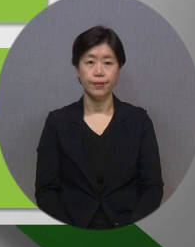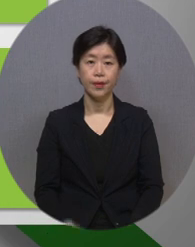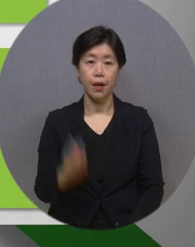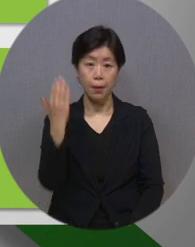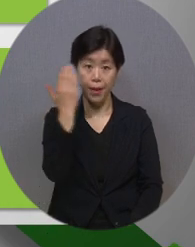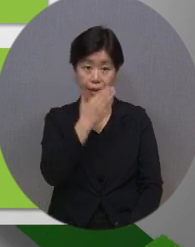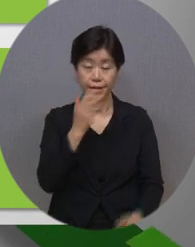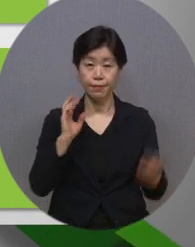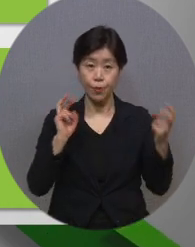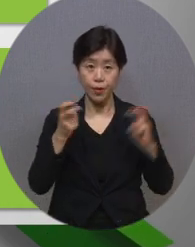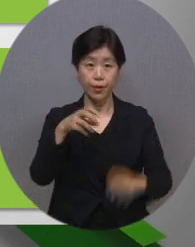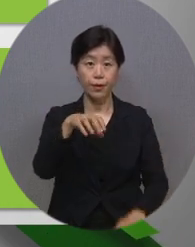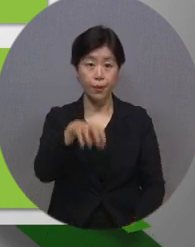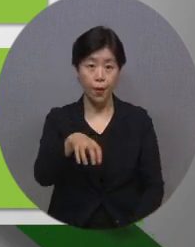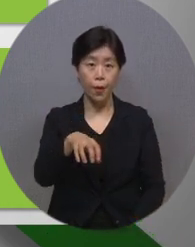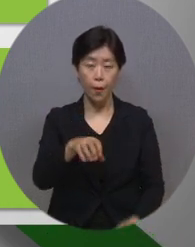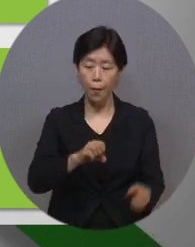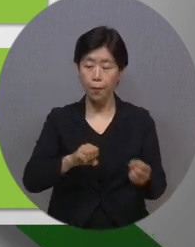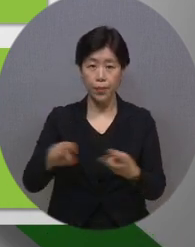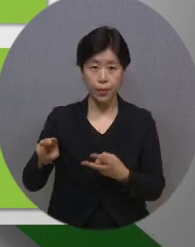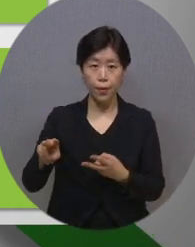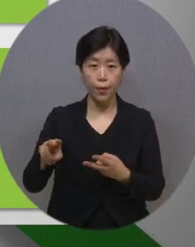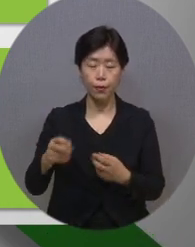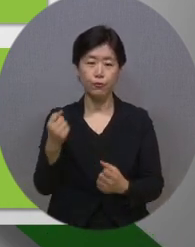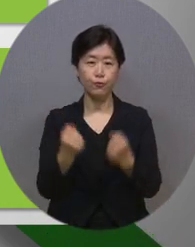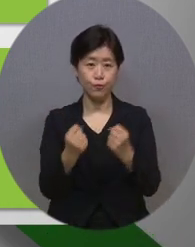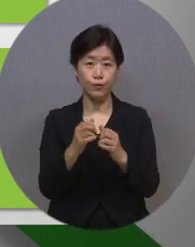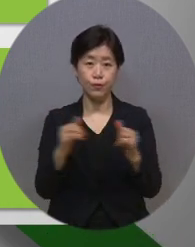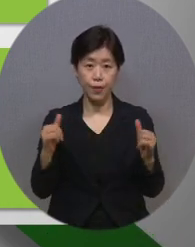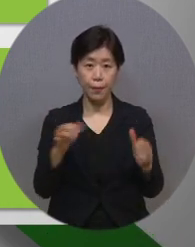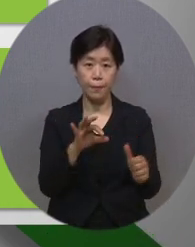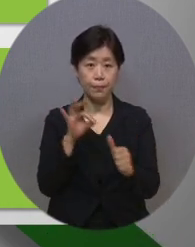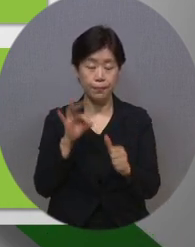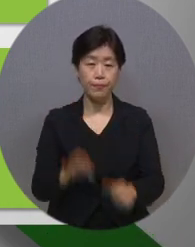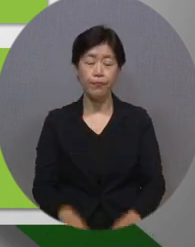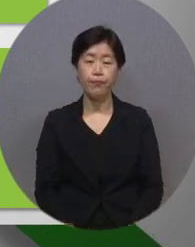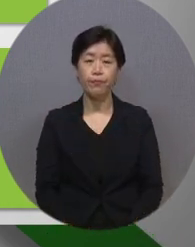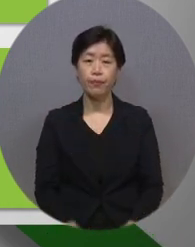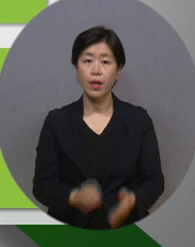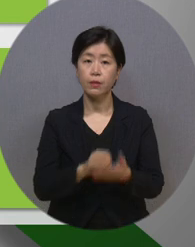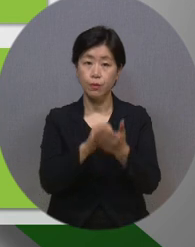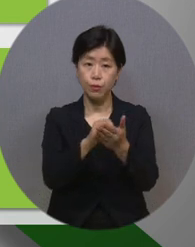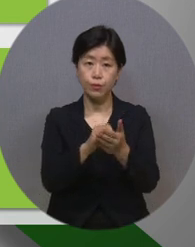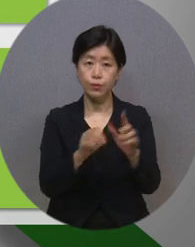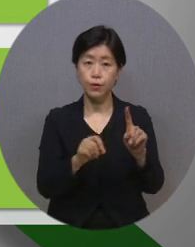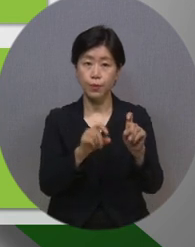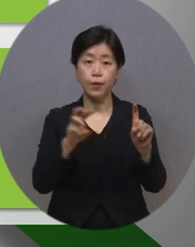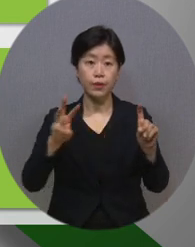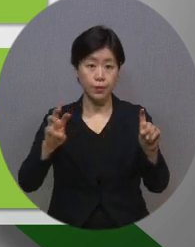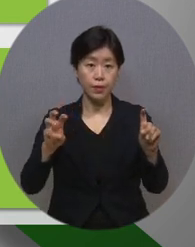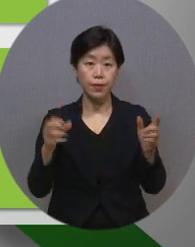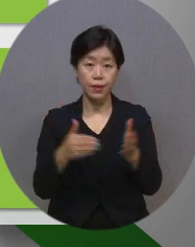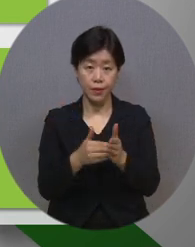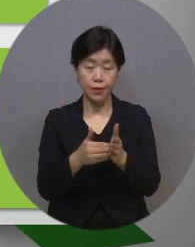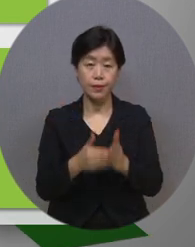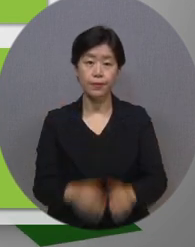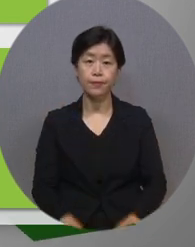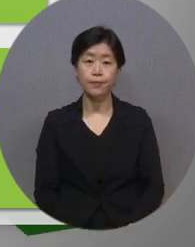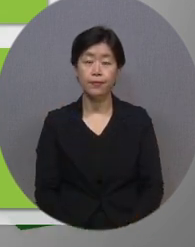주식회사 맑은 기업에서 배송 납품 운전원을 모집합니다. 접수 마감일은 11월